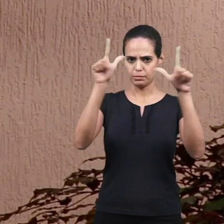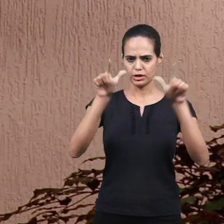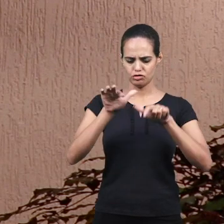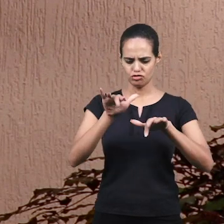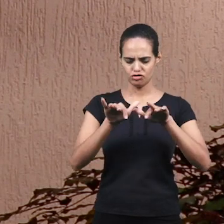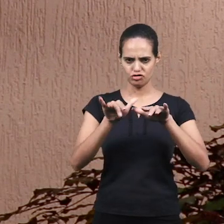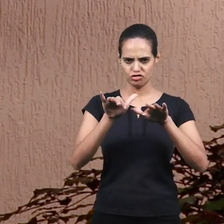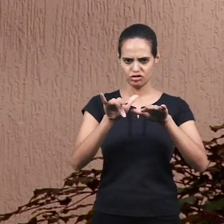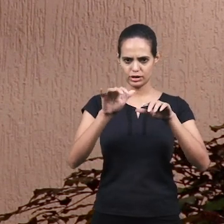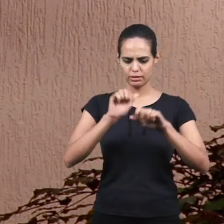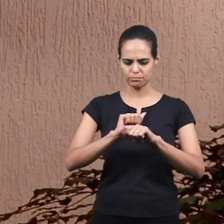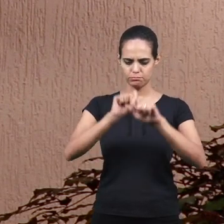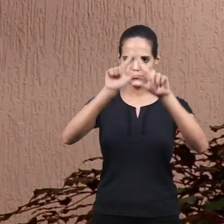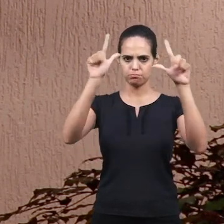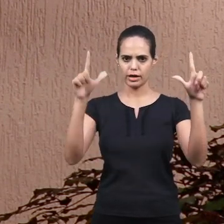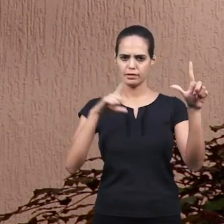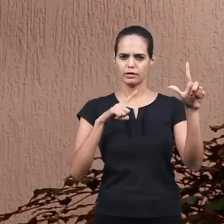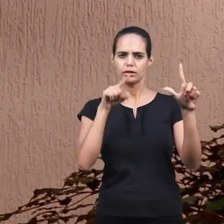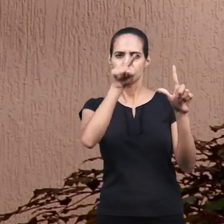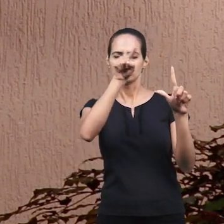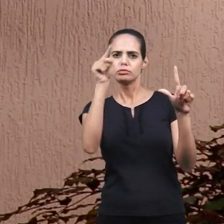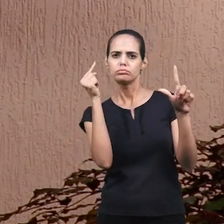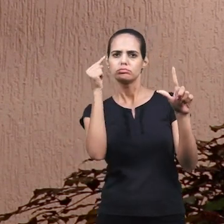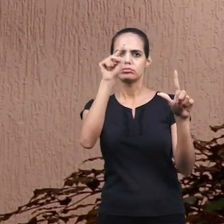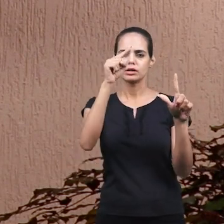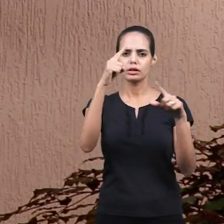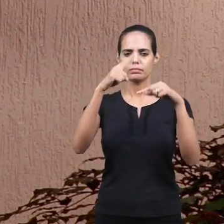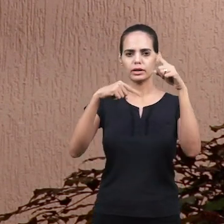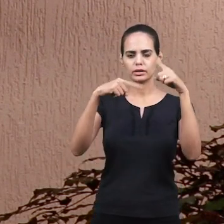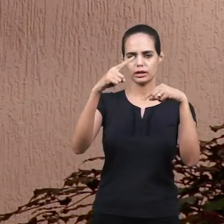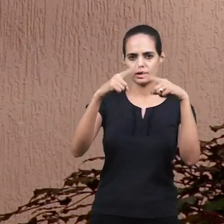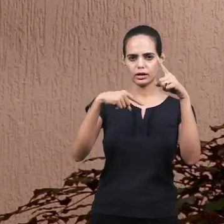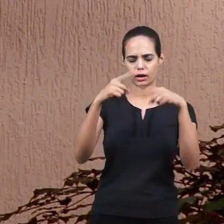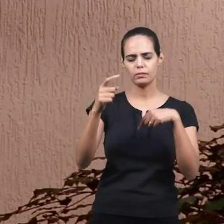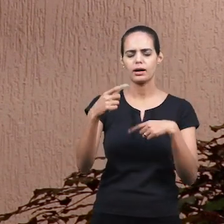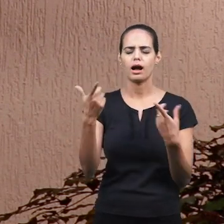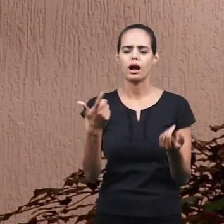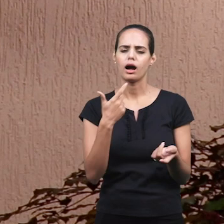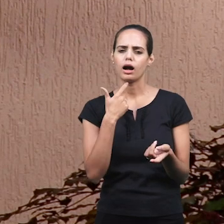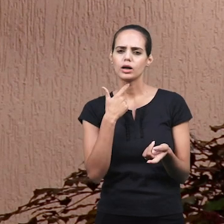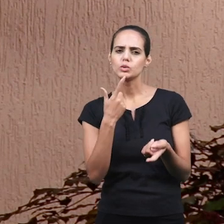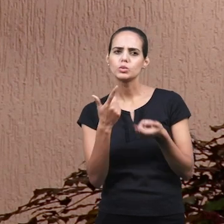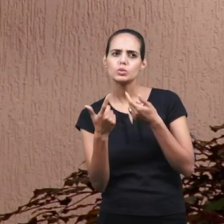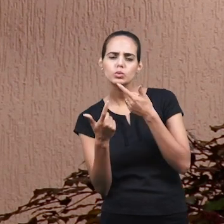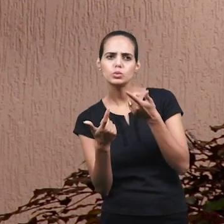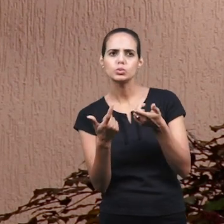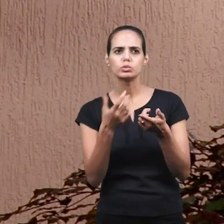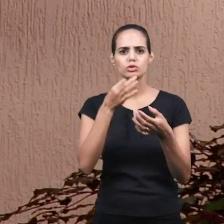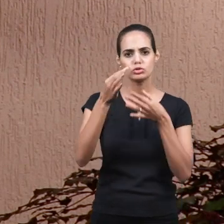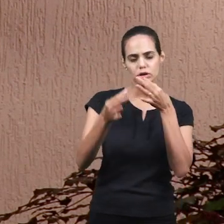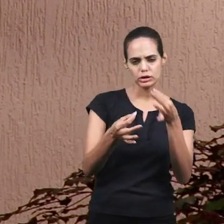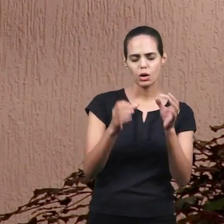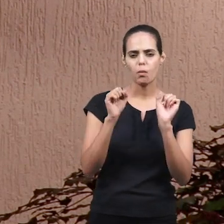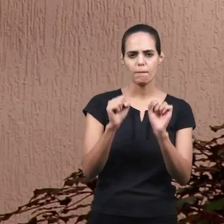https institut. Alors, les doutes et suggestions, vous pouvez nous envoyer par l'email